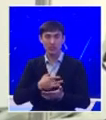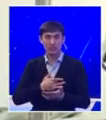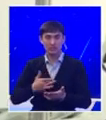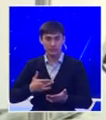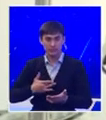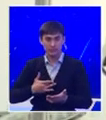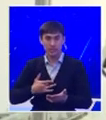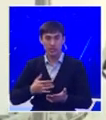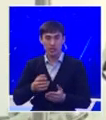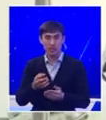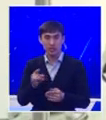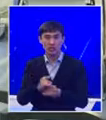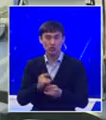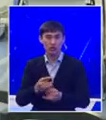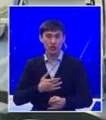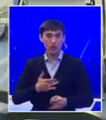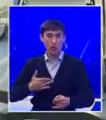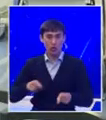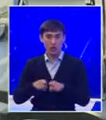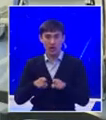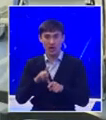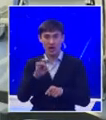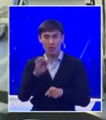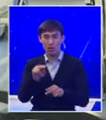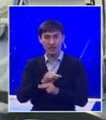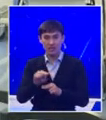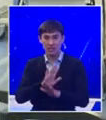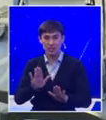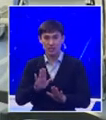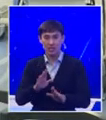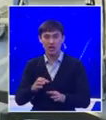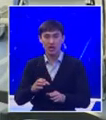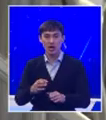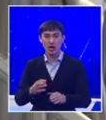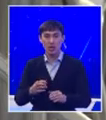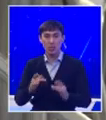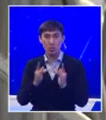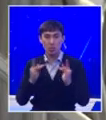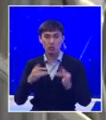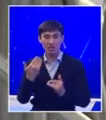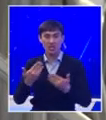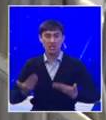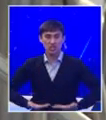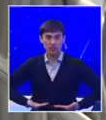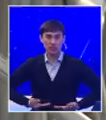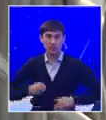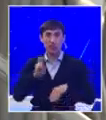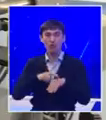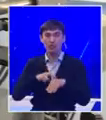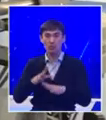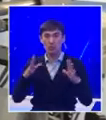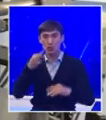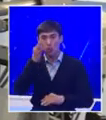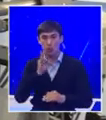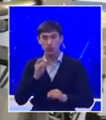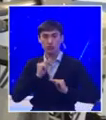как искусственная легкая. ЭКМО – это не лечение, это мост для жизни. У врачей многопрофильной больницы большой опыт в